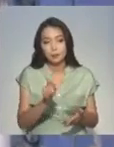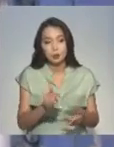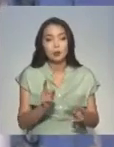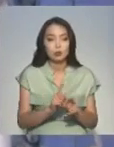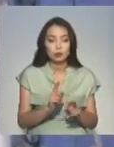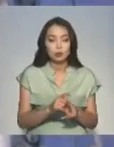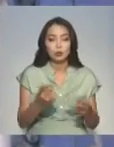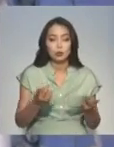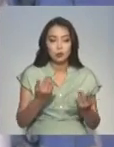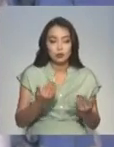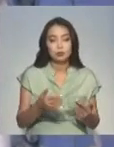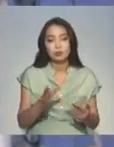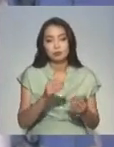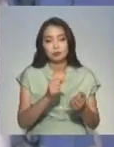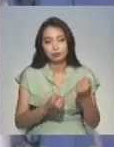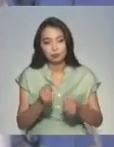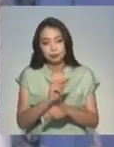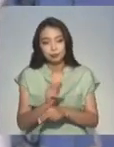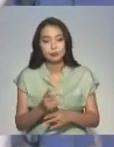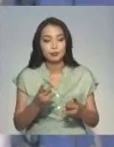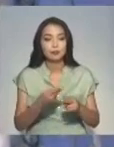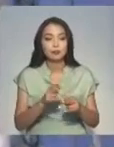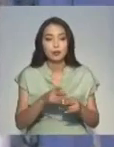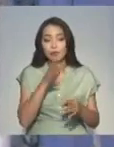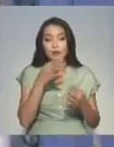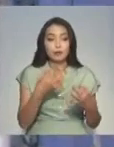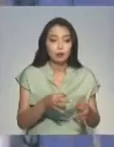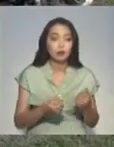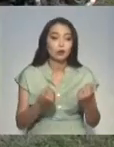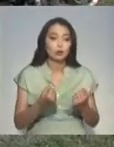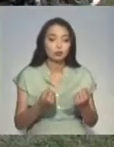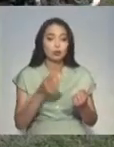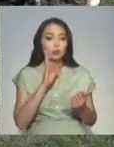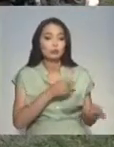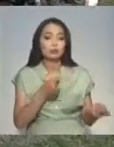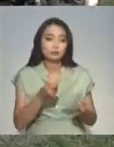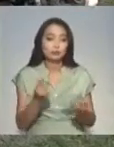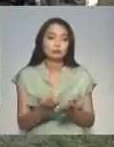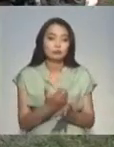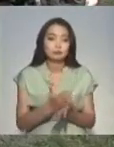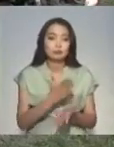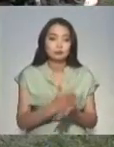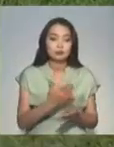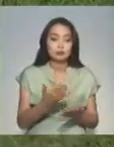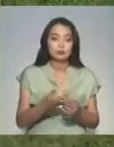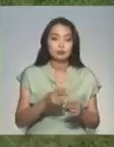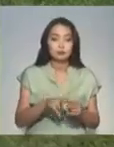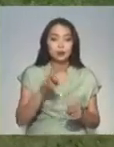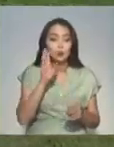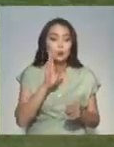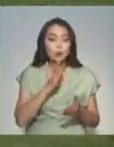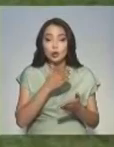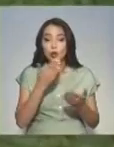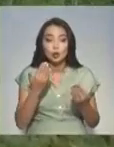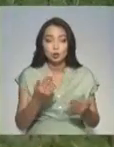емеске. Бұзылса жөндеуді қажет етеді. Сосын осылай бос уақытында су тасып табыс табамын. Қоржынкөлмен іргелес жатқан Бауман ауылында да су жоқ. Мұнда